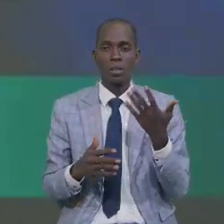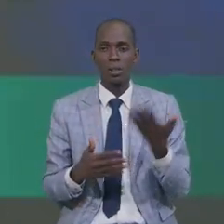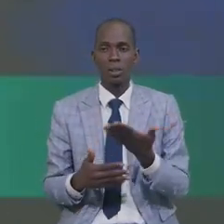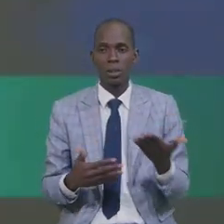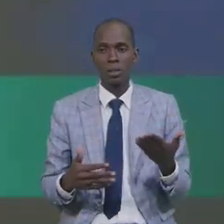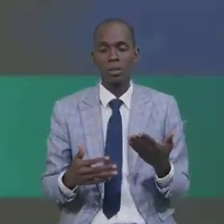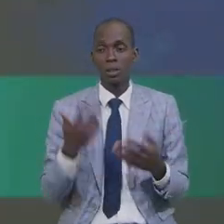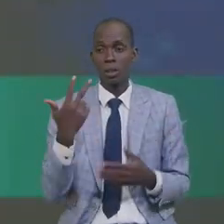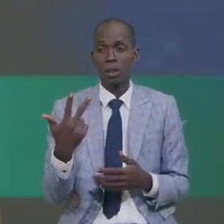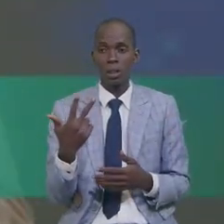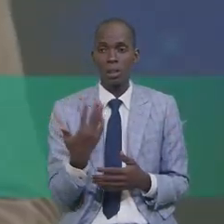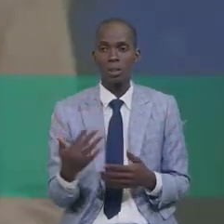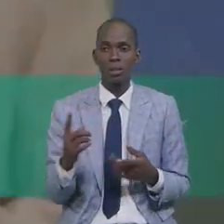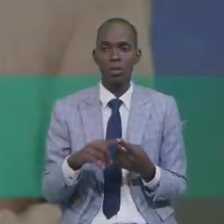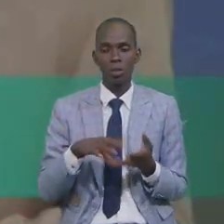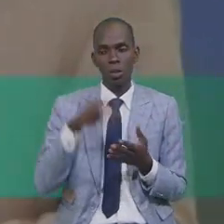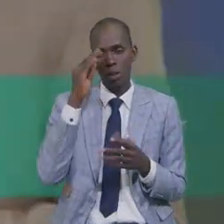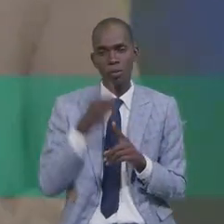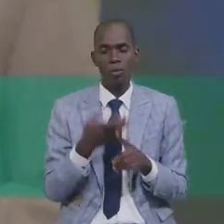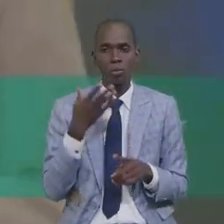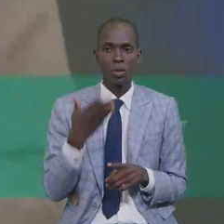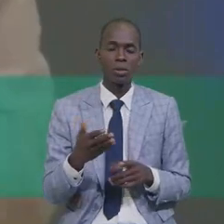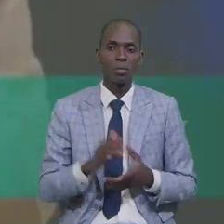Il y a trois choses. Premièrement,